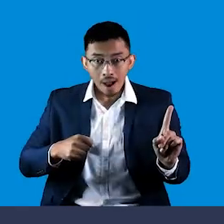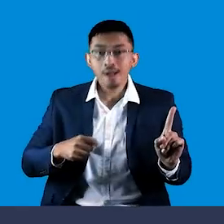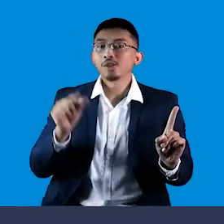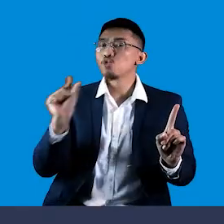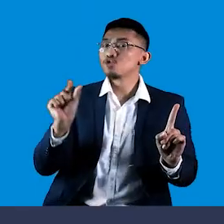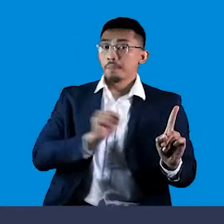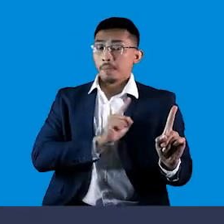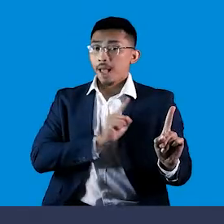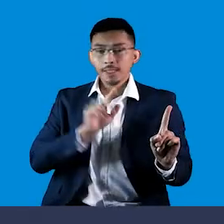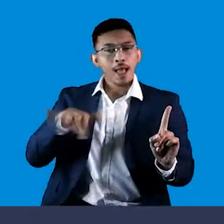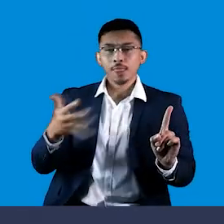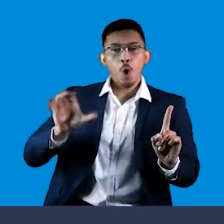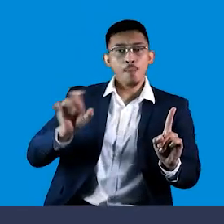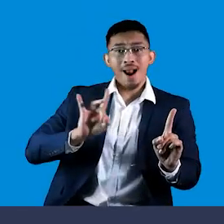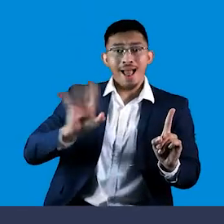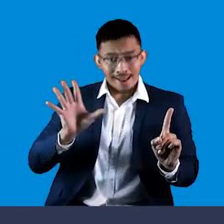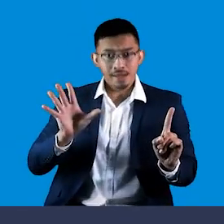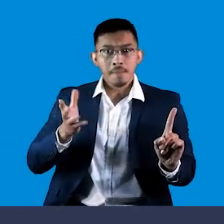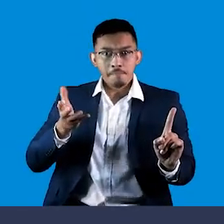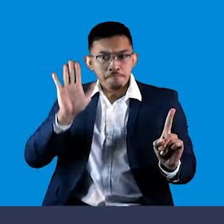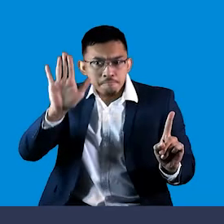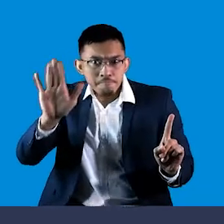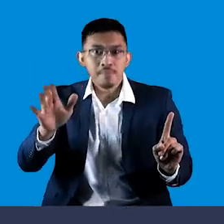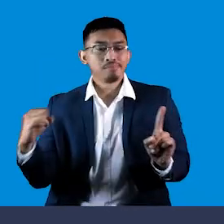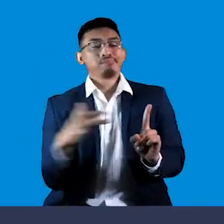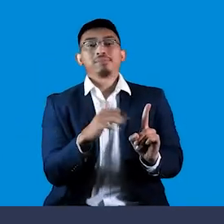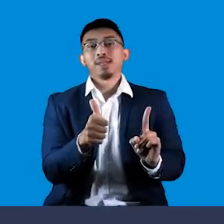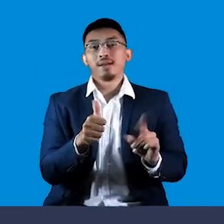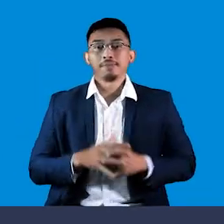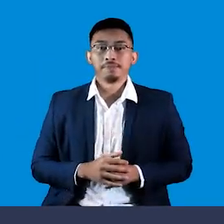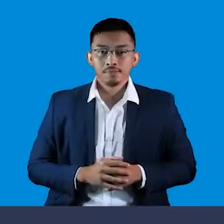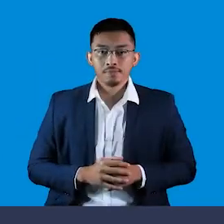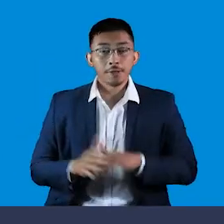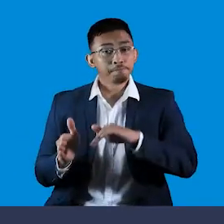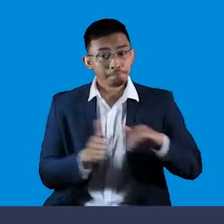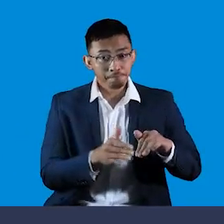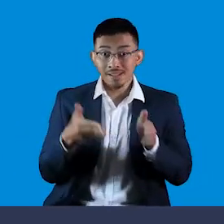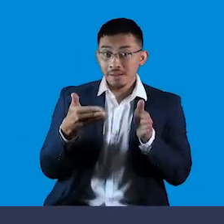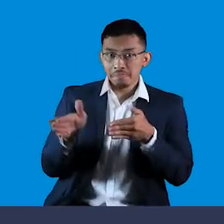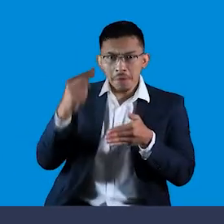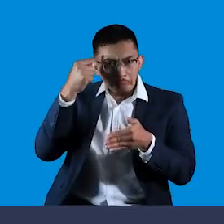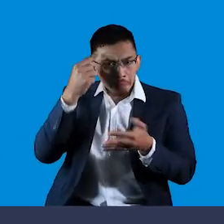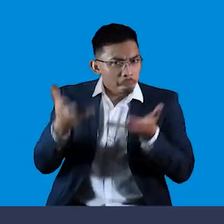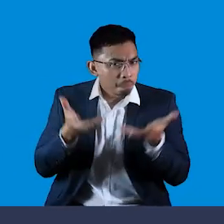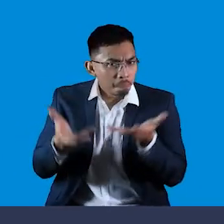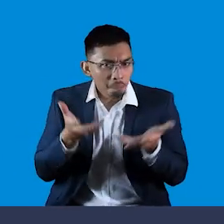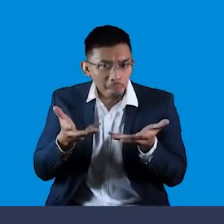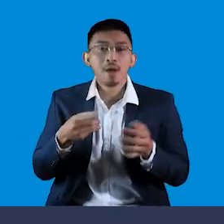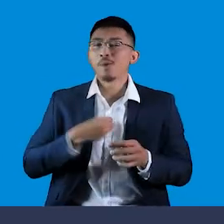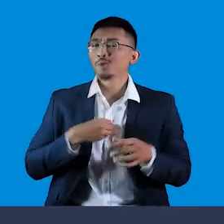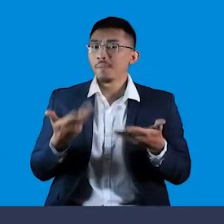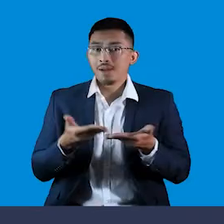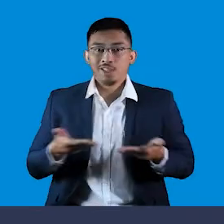atau kewenangan dapat terpengaruh oleh kepentingan pribadi atau pihak lain di masa yang akan datang. Lalu, ada pula